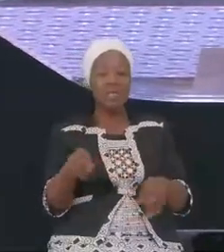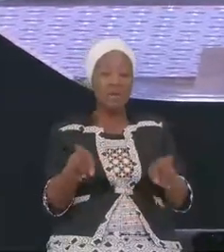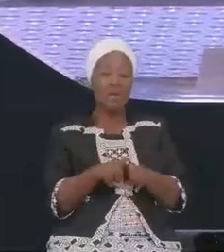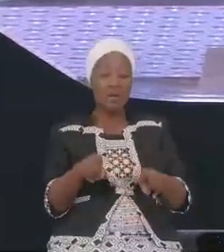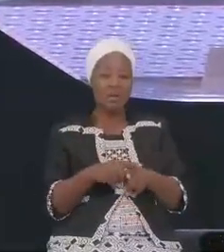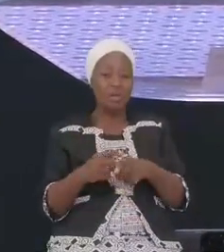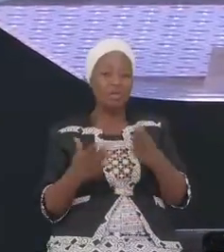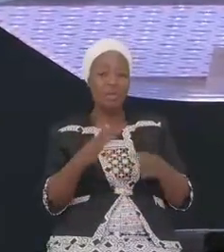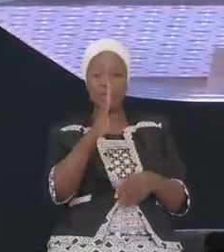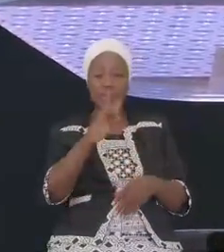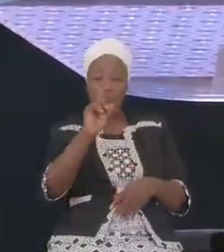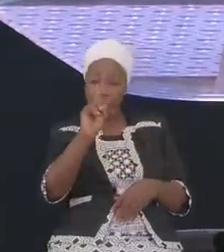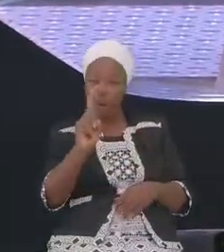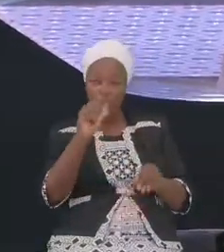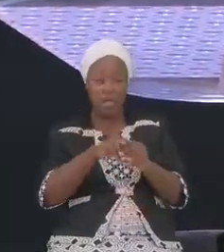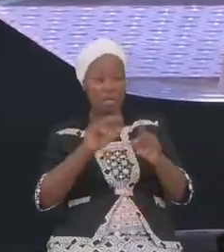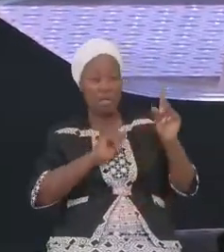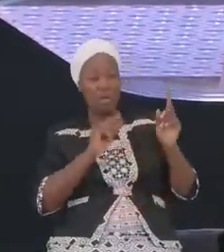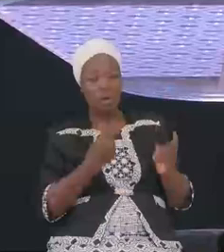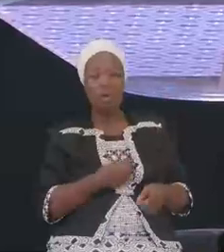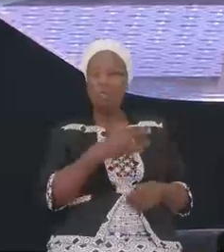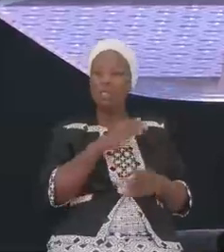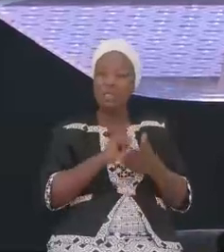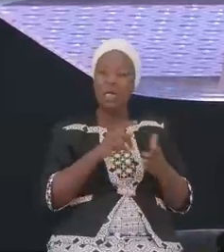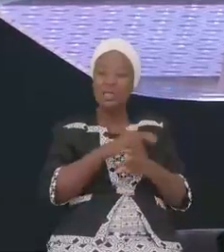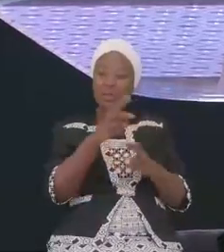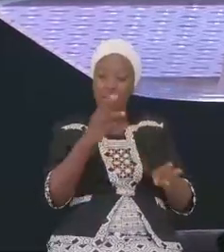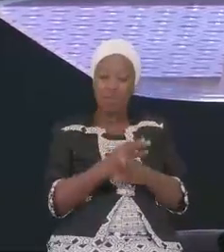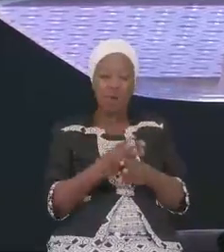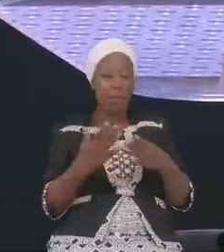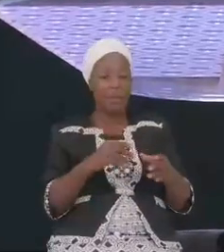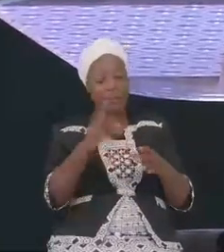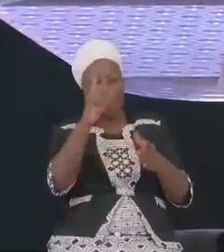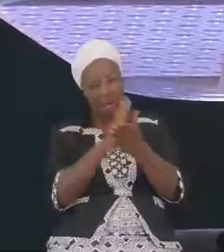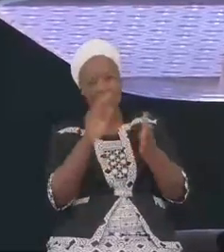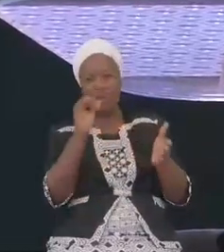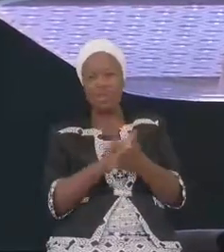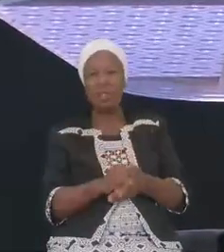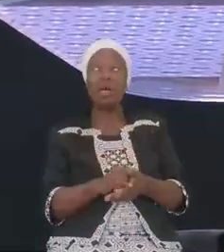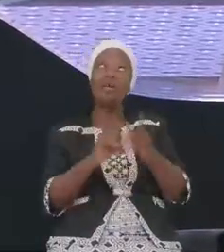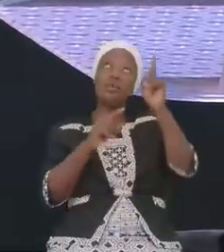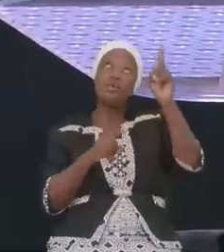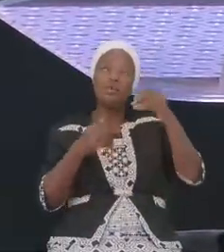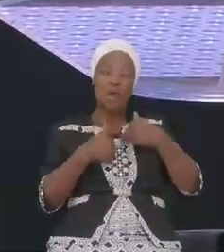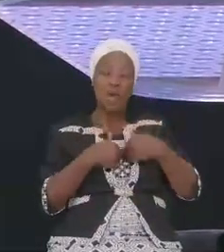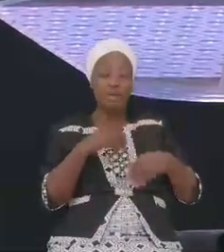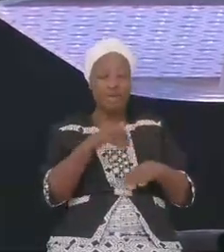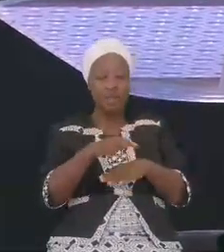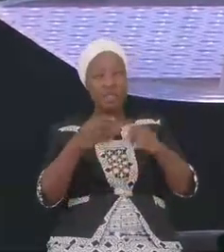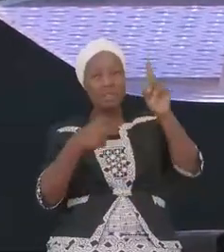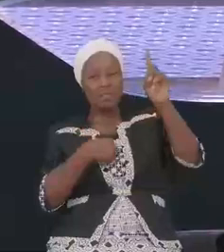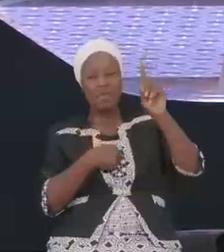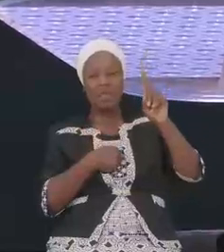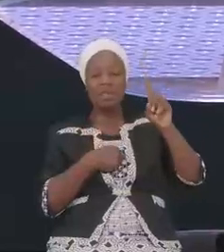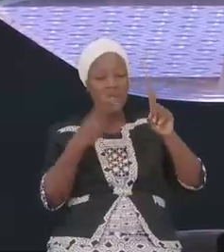Et comme je suis en toi, afin que ceci soit un en nous, pour que le monde croie que tu m'as envoyé.